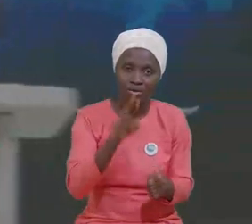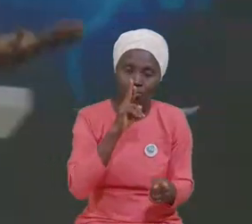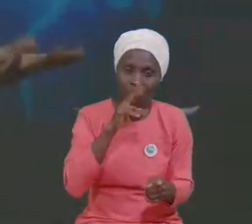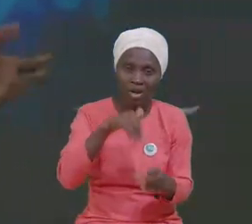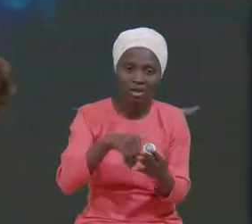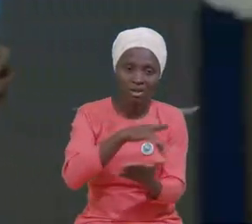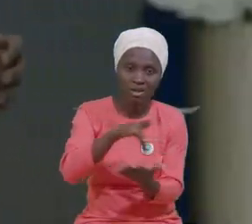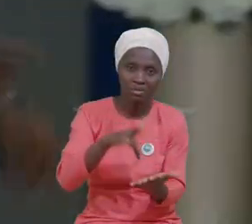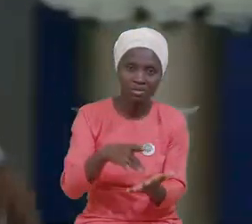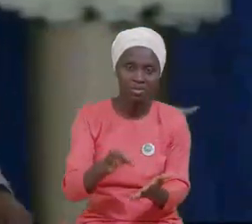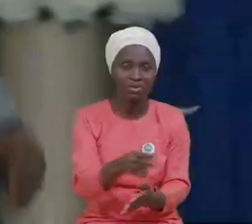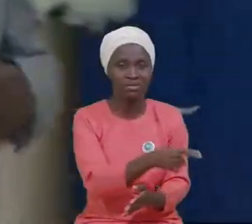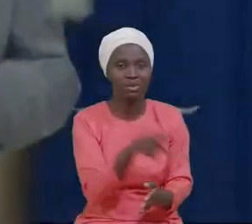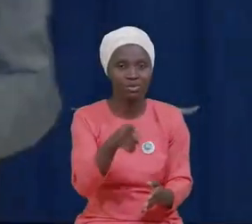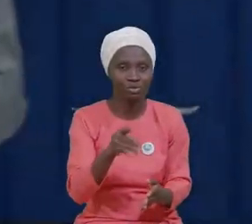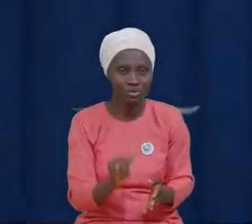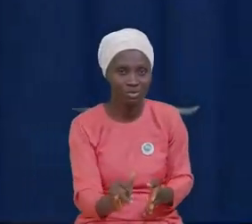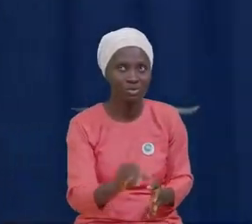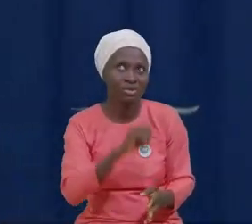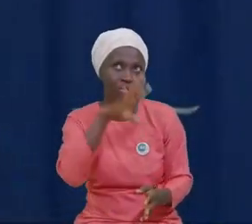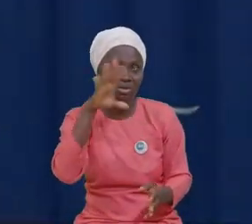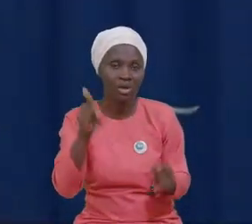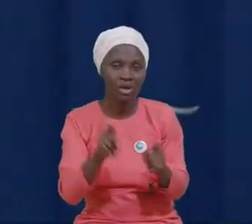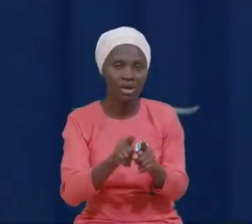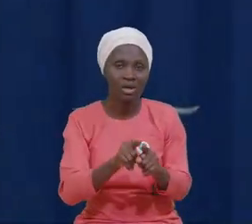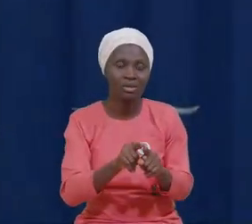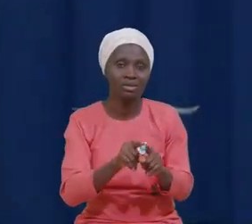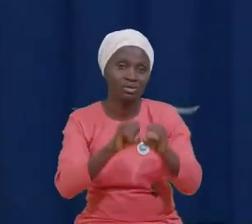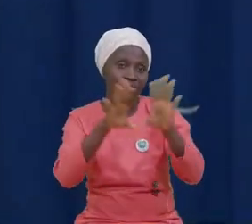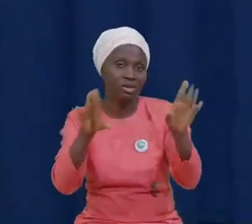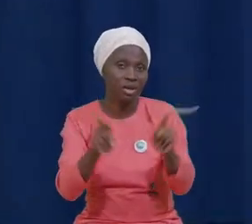brillez comme des flambeaux dans le monde. Et le